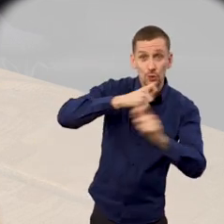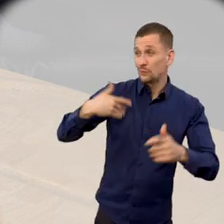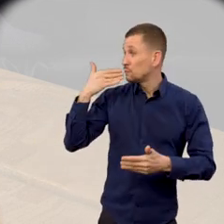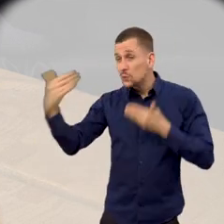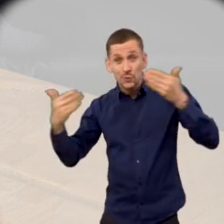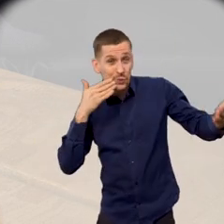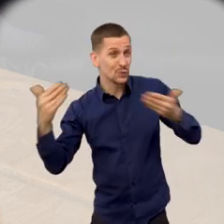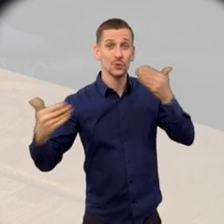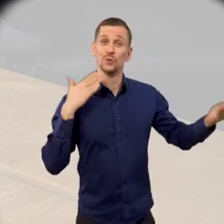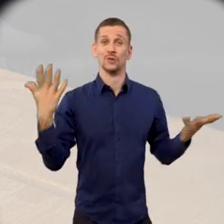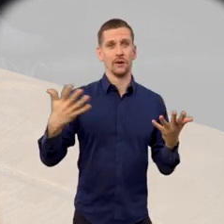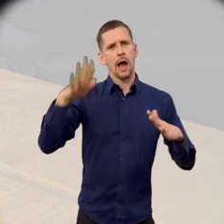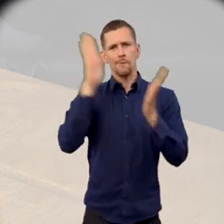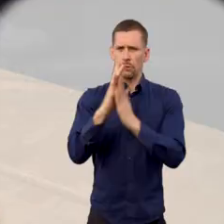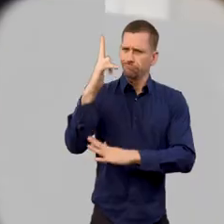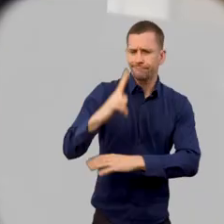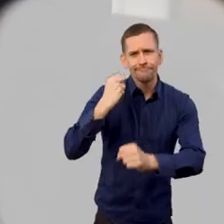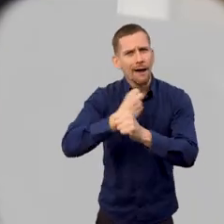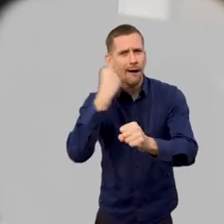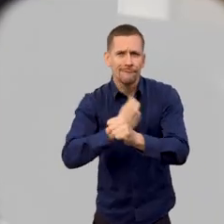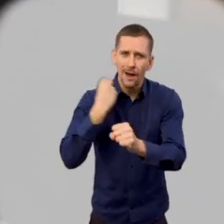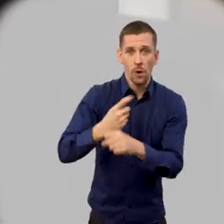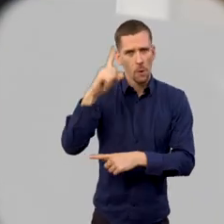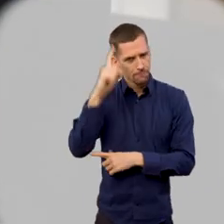On arrive, on discute, on dit bonjour,